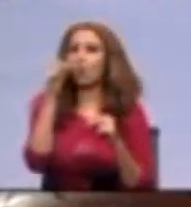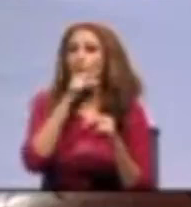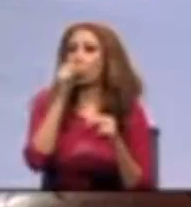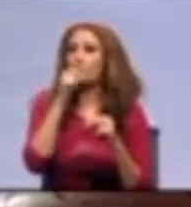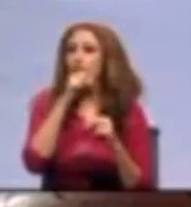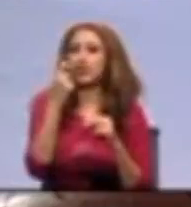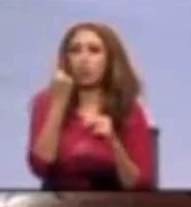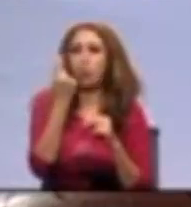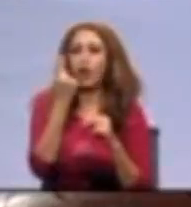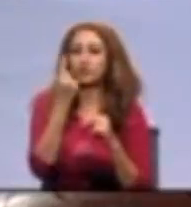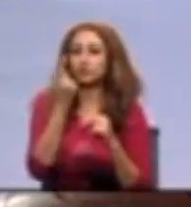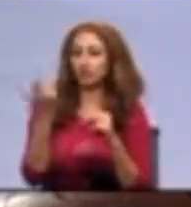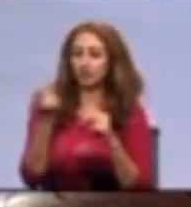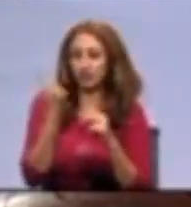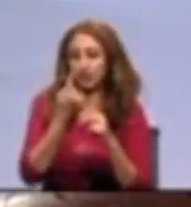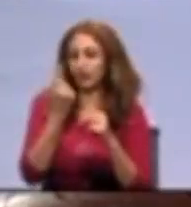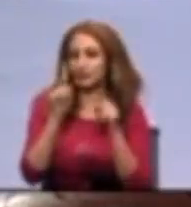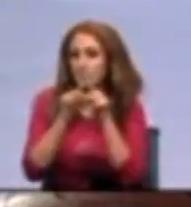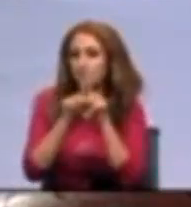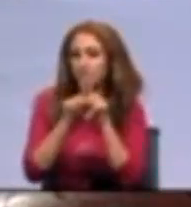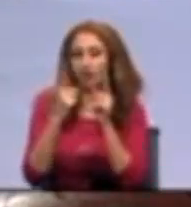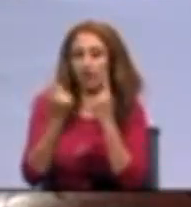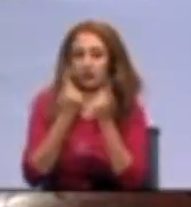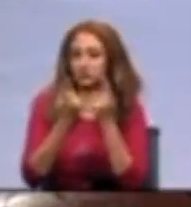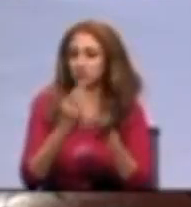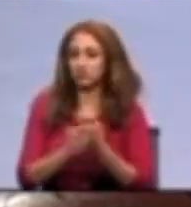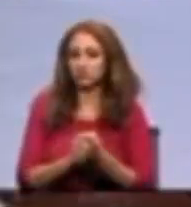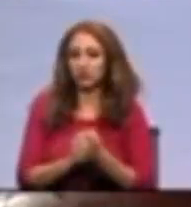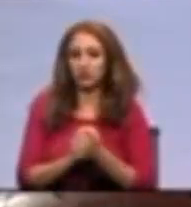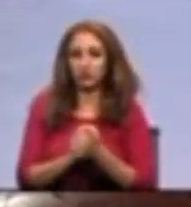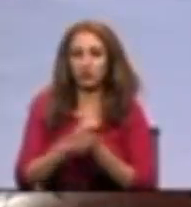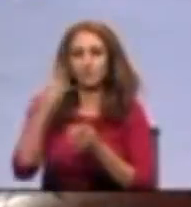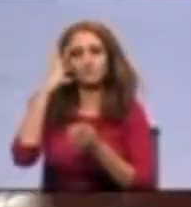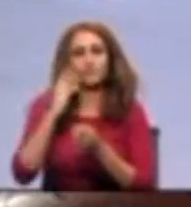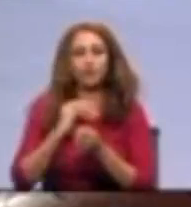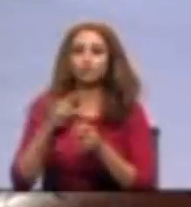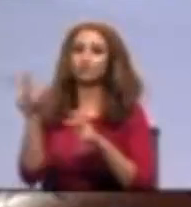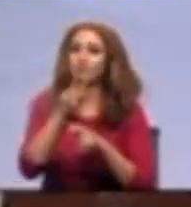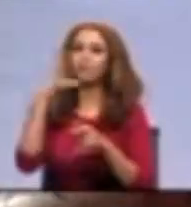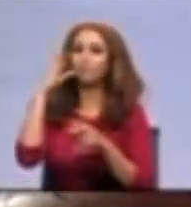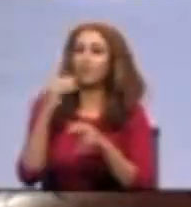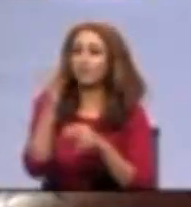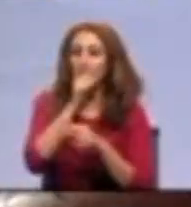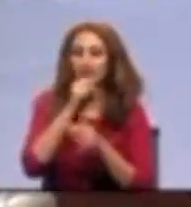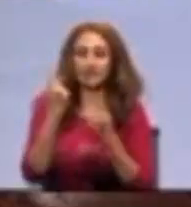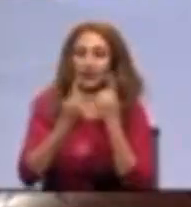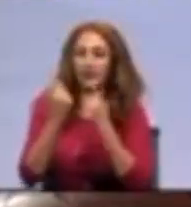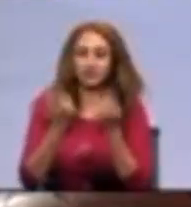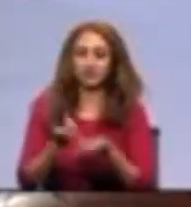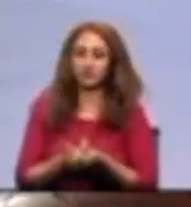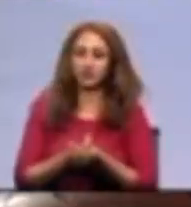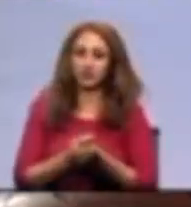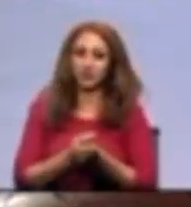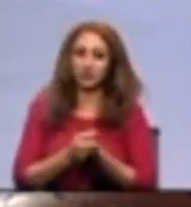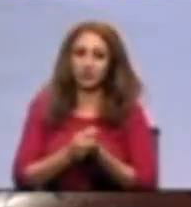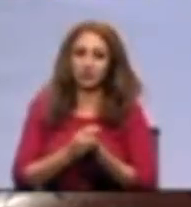عمل ديو، ما برا بيعملوا هيك، بيعملوا ديو وبيبقوا مبسوطين ببعضهم. ليه عنا على